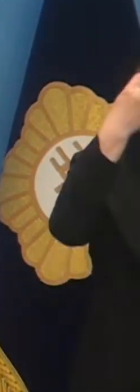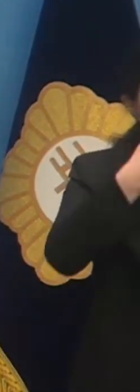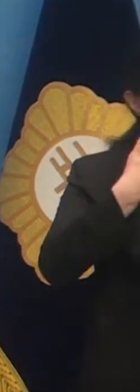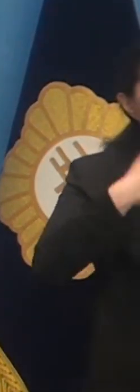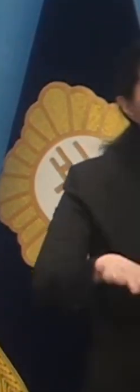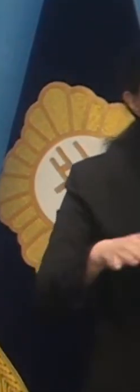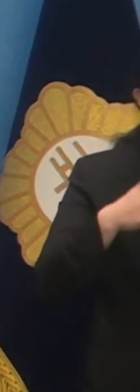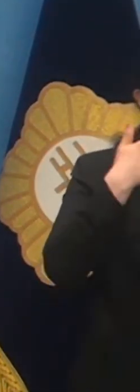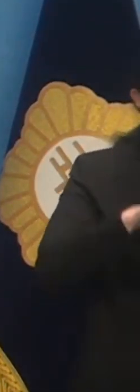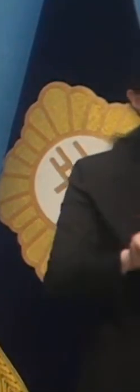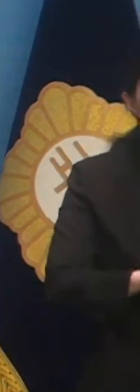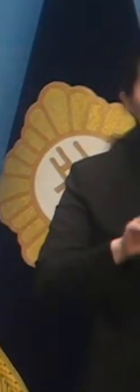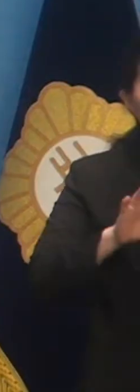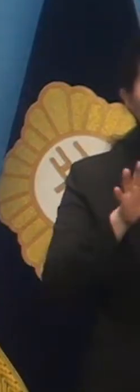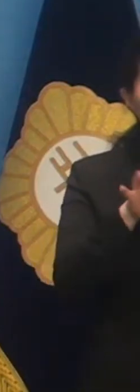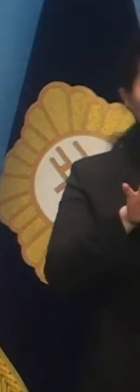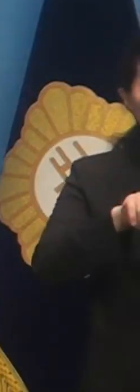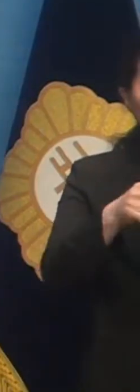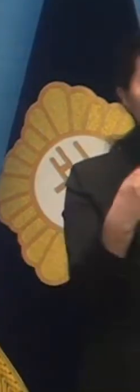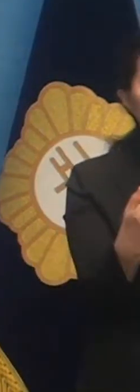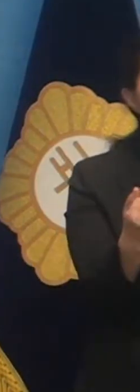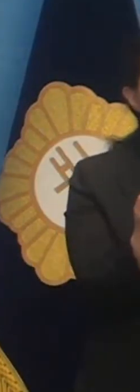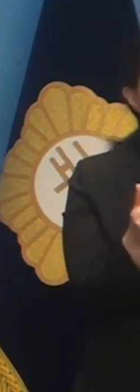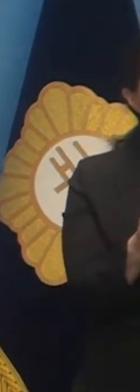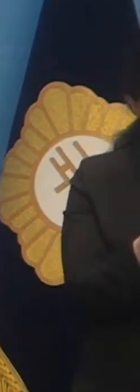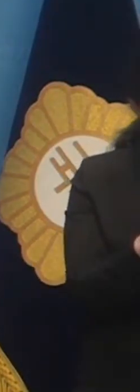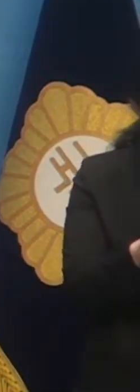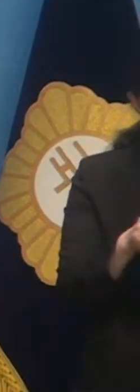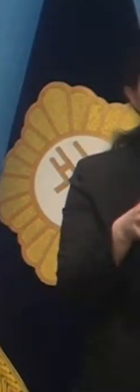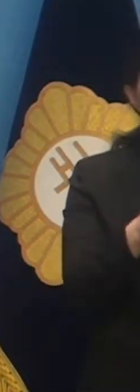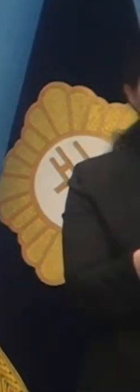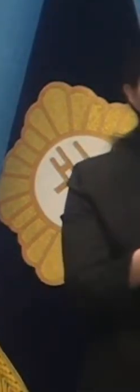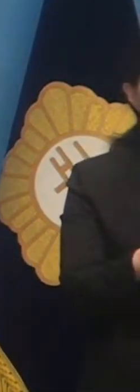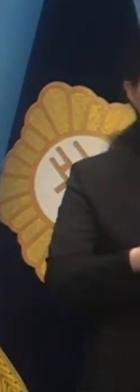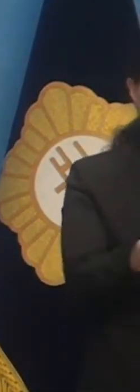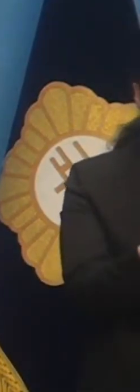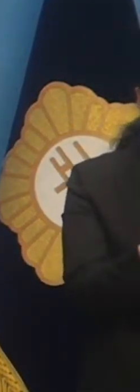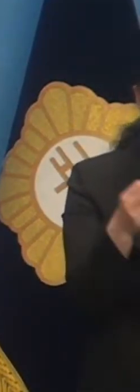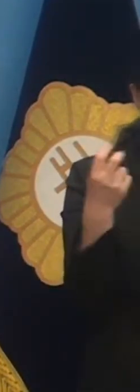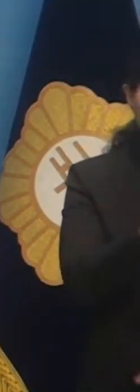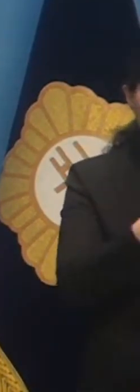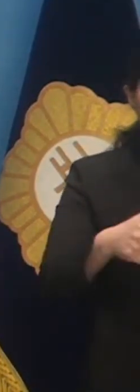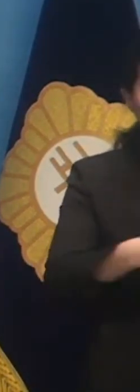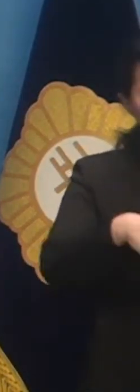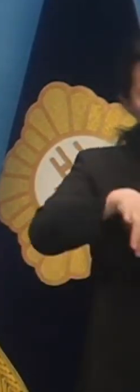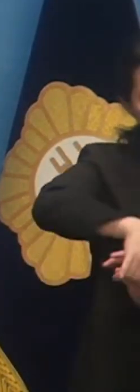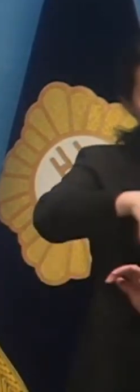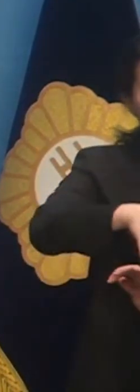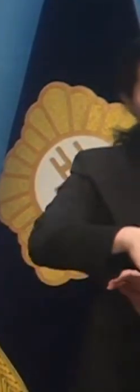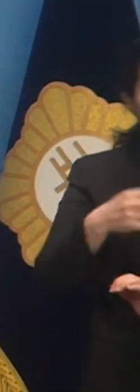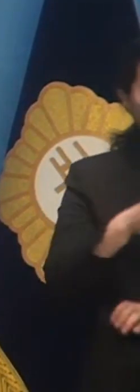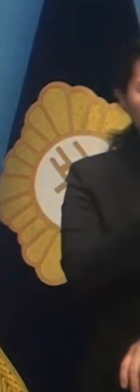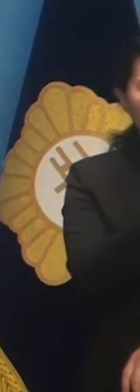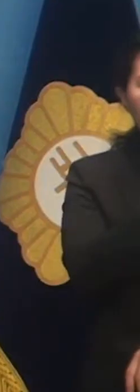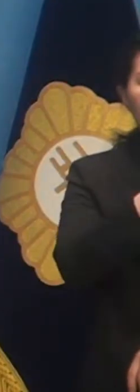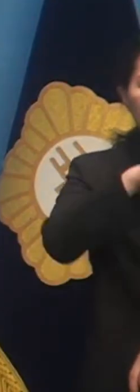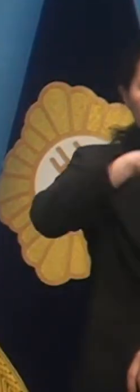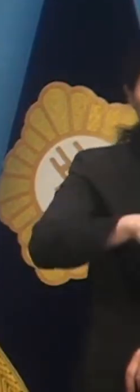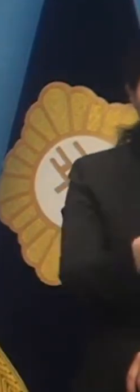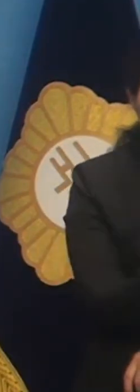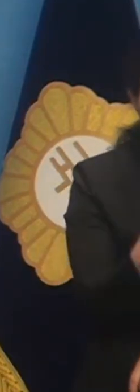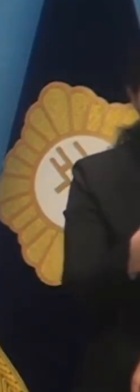않은 김건희 관련 도이치모터스 주가조작 사건, 명품백 수수 사건,